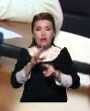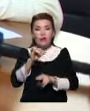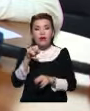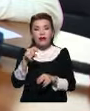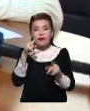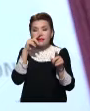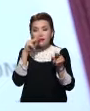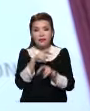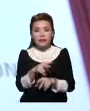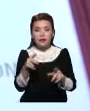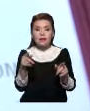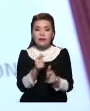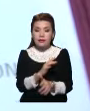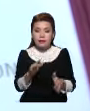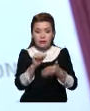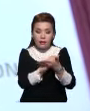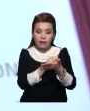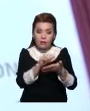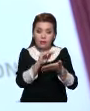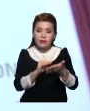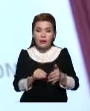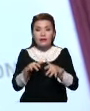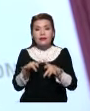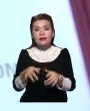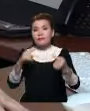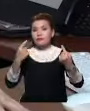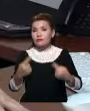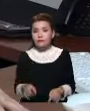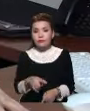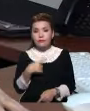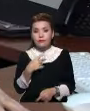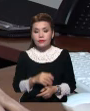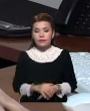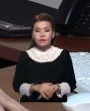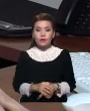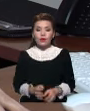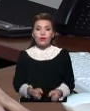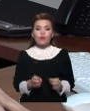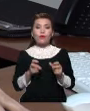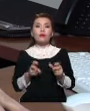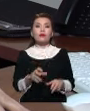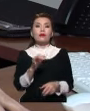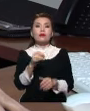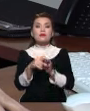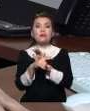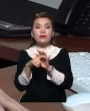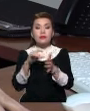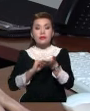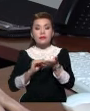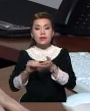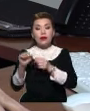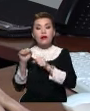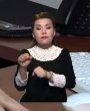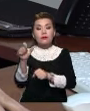его словам, то, что написано в документе, на деле происходит совсем иначе. В уголовном процессуальном кодексе там написано, что адвокат